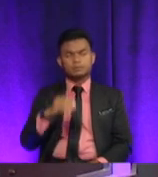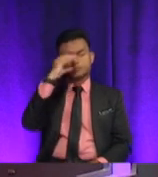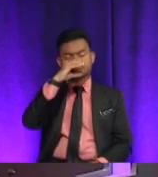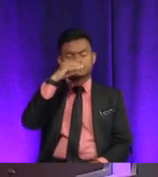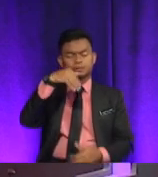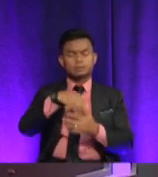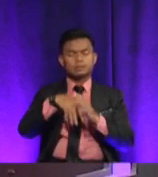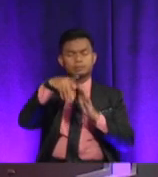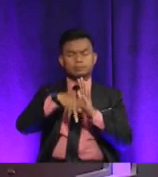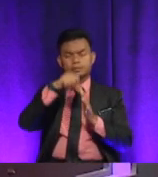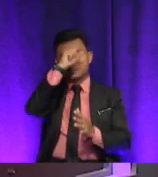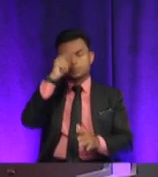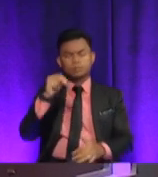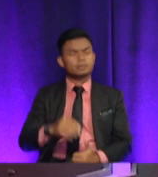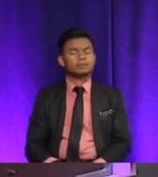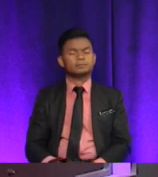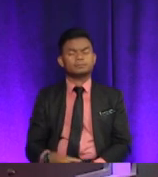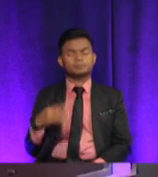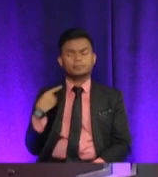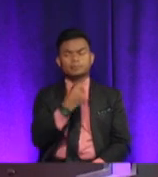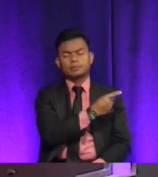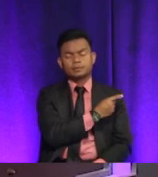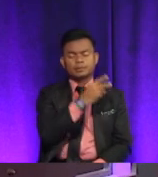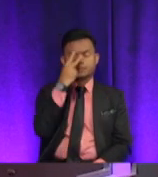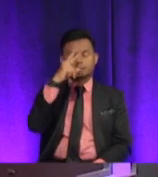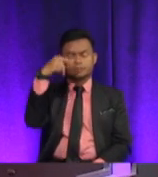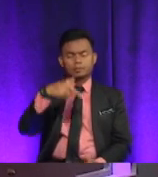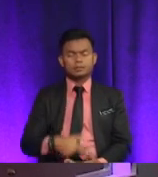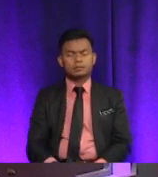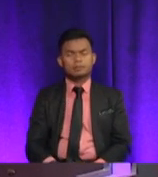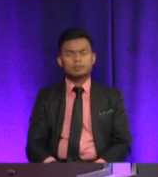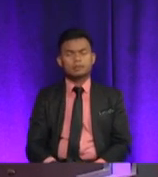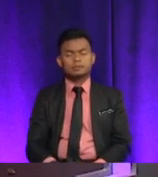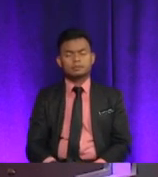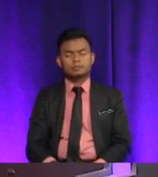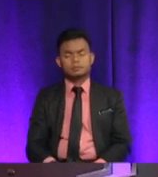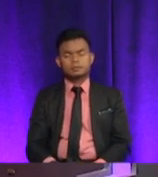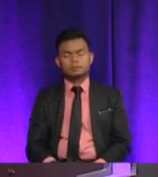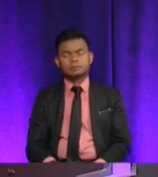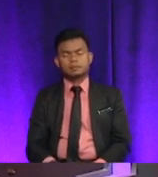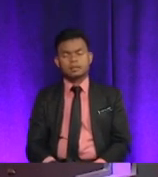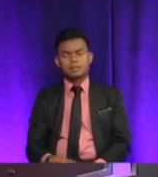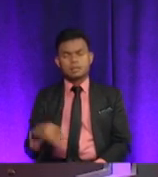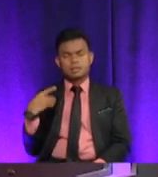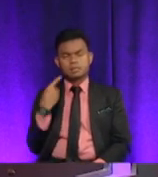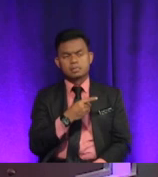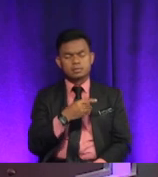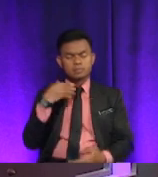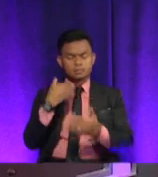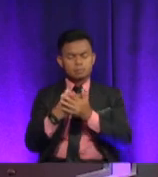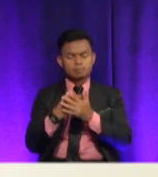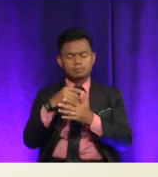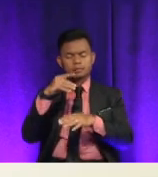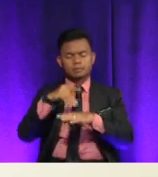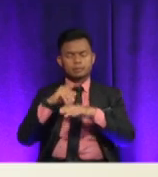so kita lihat lagi pada rangkap yang ke-6 Oke menteri pun sampai ke sana sudah Inikah taman yang indah